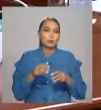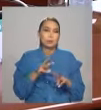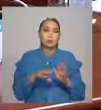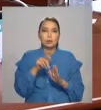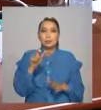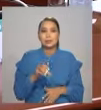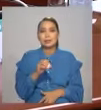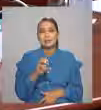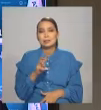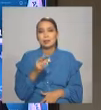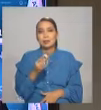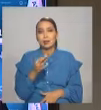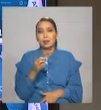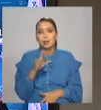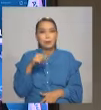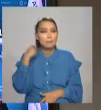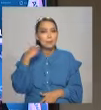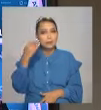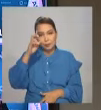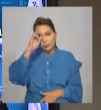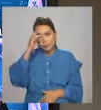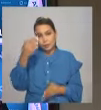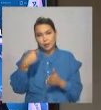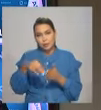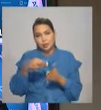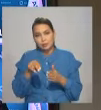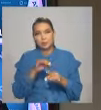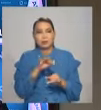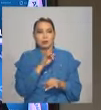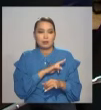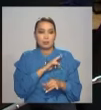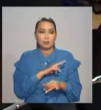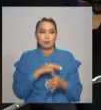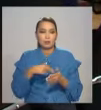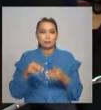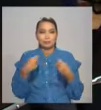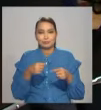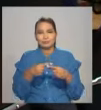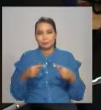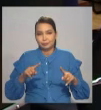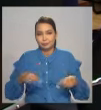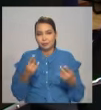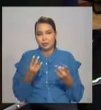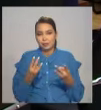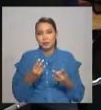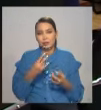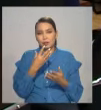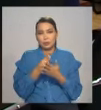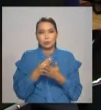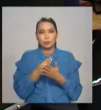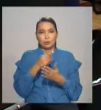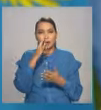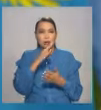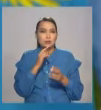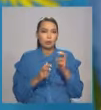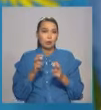депутаты Екатерина Смышляева президенттің мемлекеттік сатып алу жүйесін жаңғырту және отандық өндірушілерді қорғау жөндегі тапсырмаларына